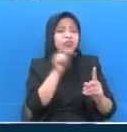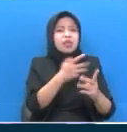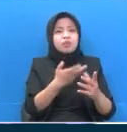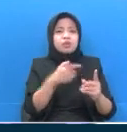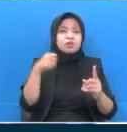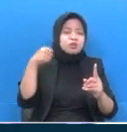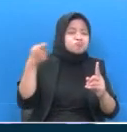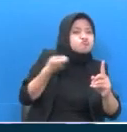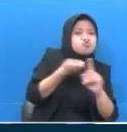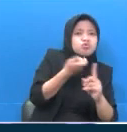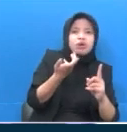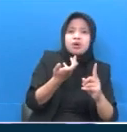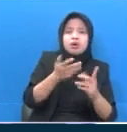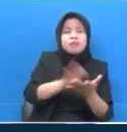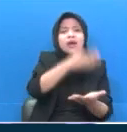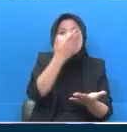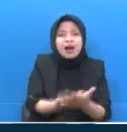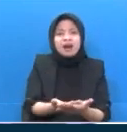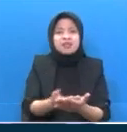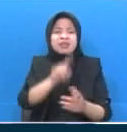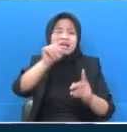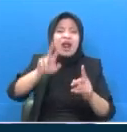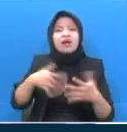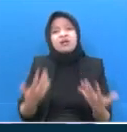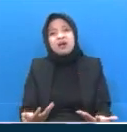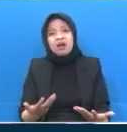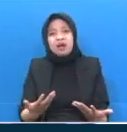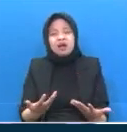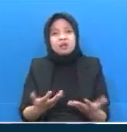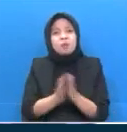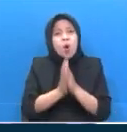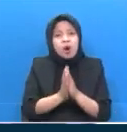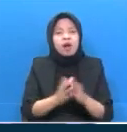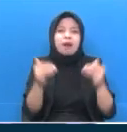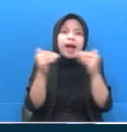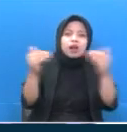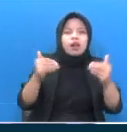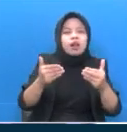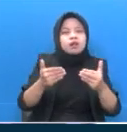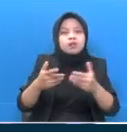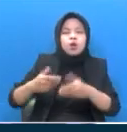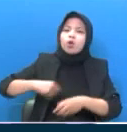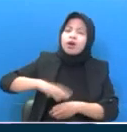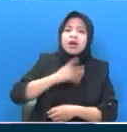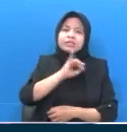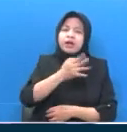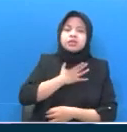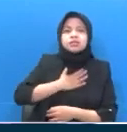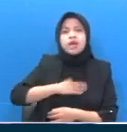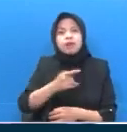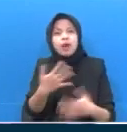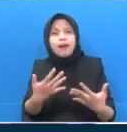begitu ya. Seharusnya inilah waktunya untuk apa namanya, memberikan keadilan yang seadil-adilnya